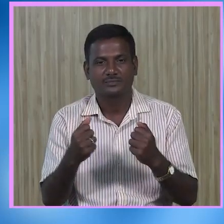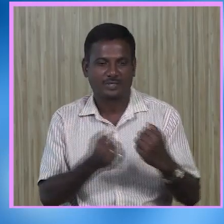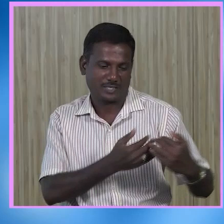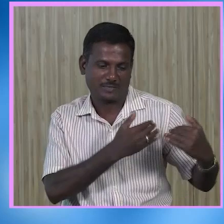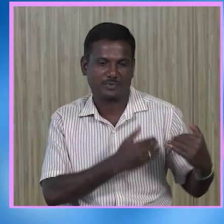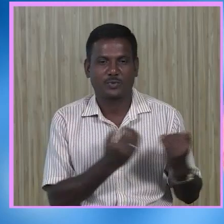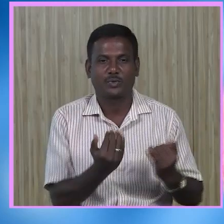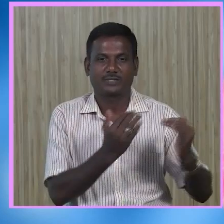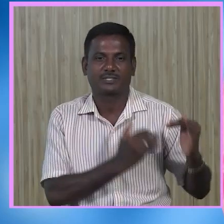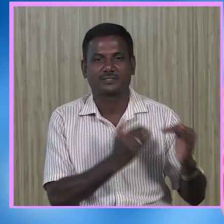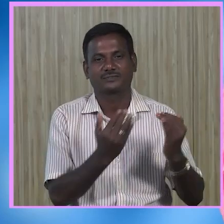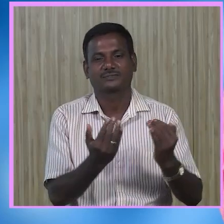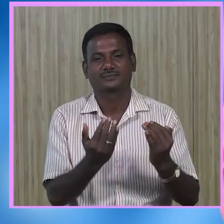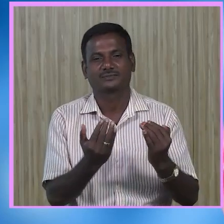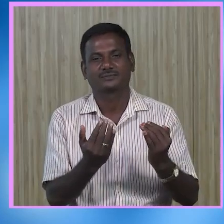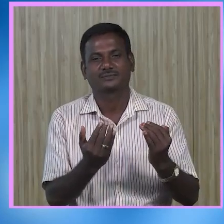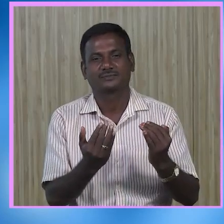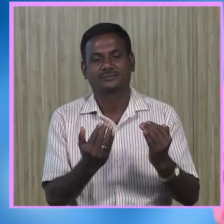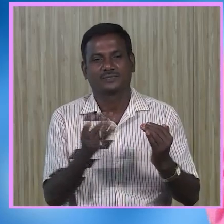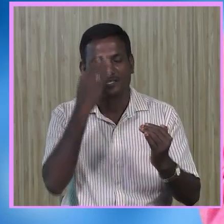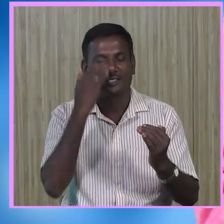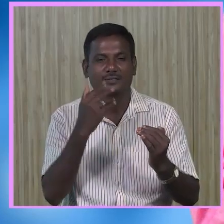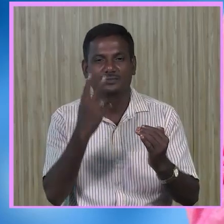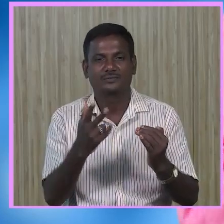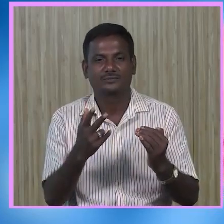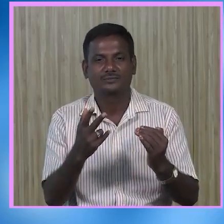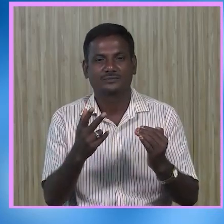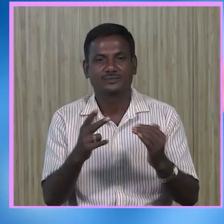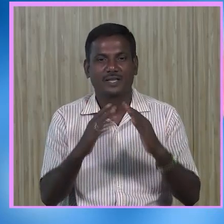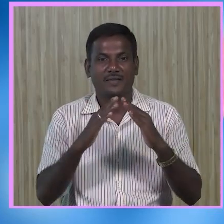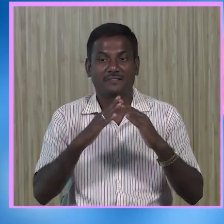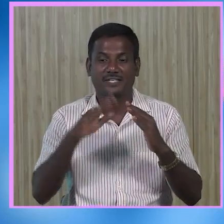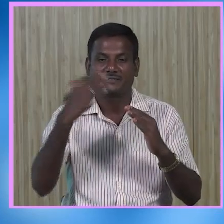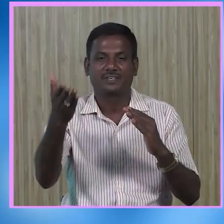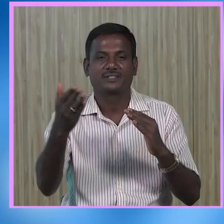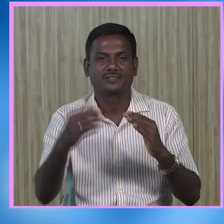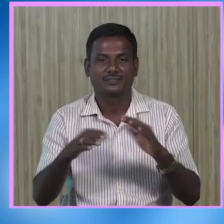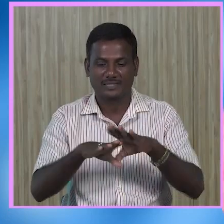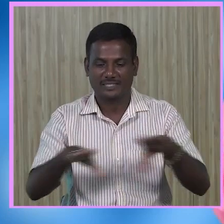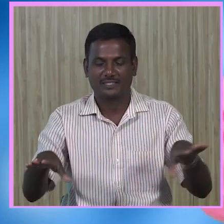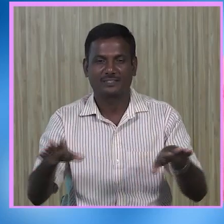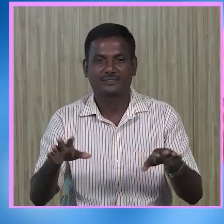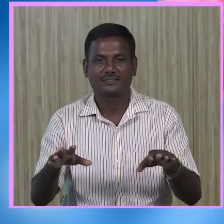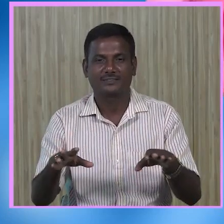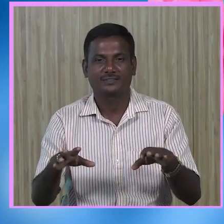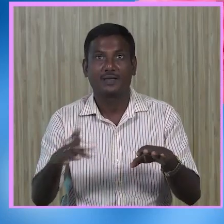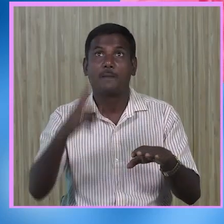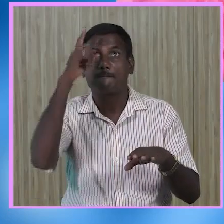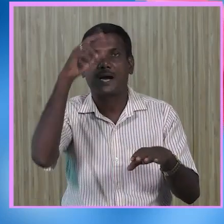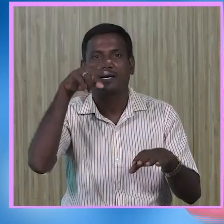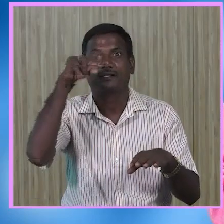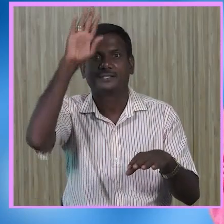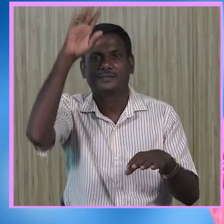நம்மளை இடுப்புலையோ மடியிலையோ வச்சுக்கிட்டு இரவு நேரங்களில் வீட்டுக்கு வெளியில் வந்து திண்ணையிலையோ அல்லது மாடி